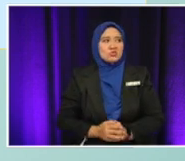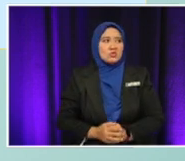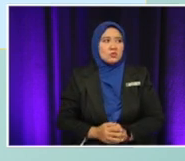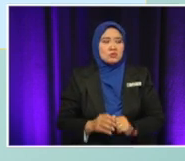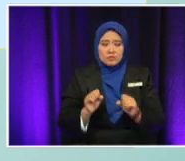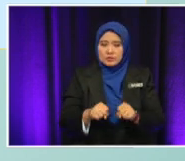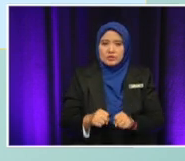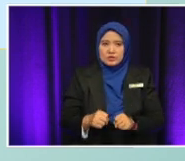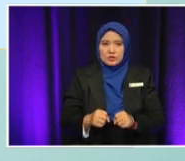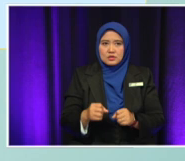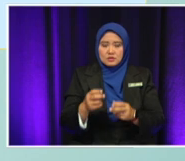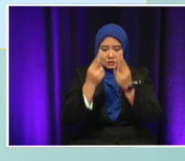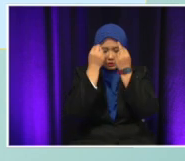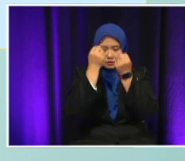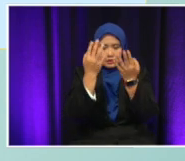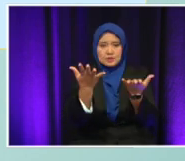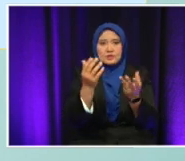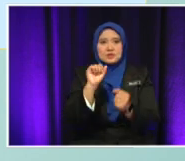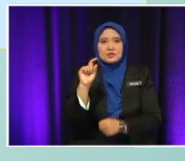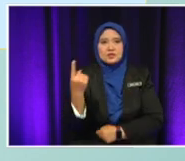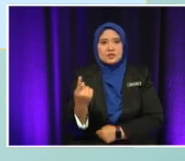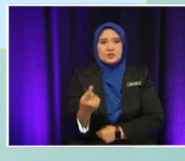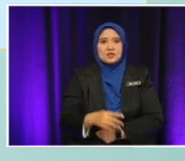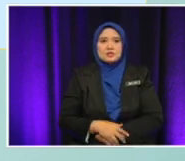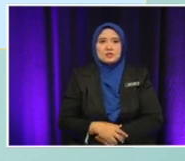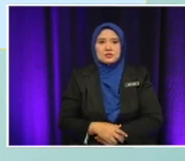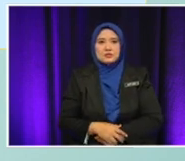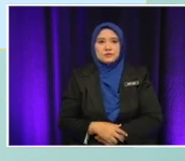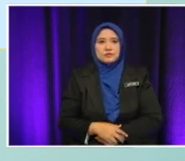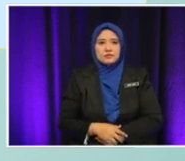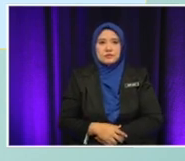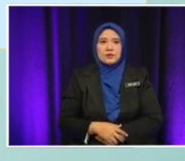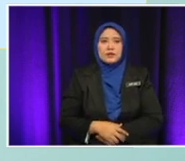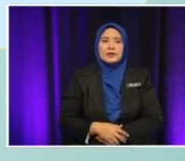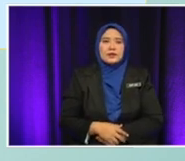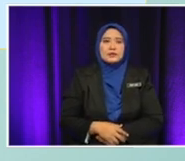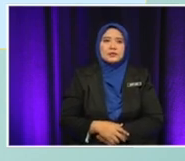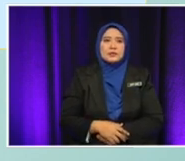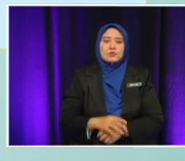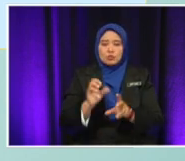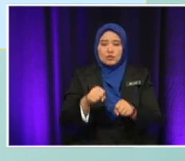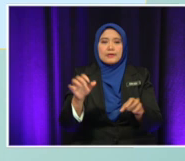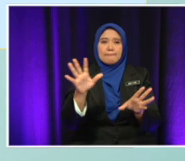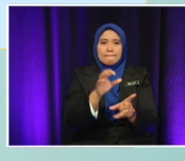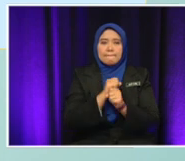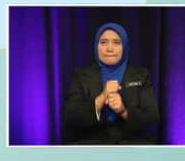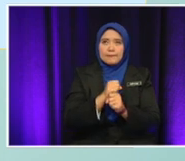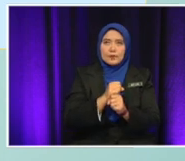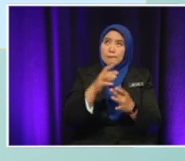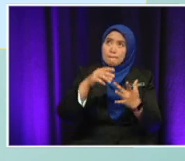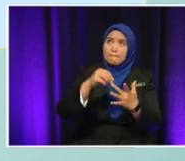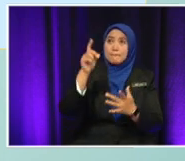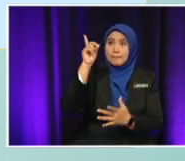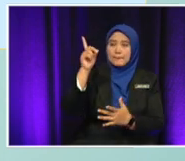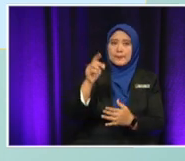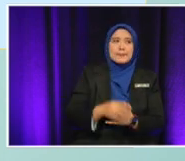jadi untuk mendapatkan dua markasnya tidak menjadi masalah oke antaranya eee maklumlah yang kita boleh Nyatakan